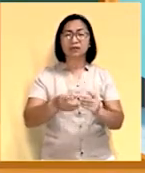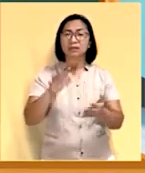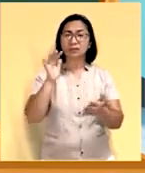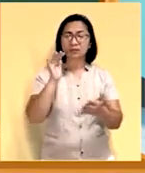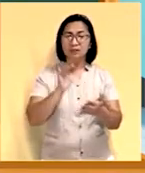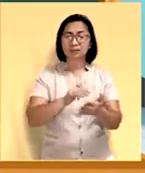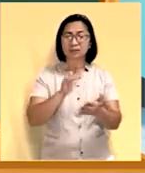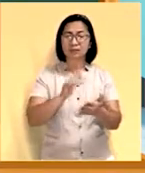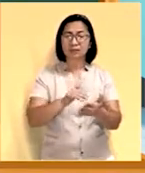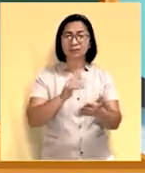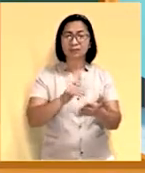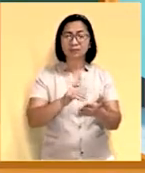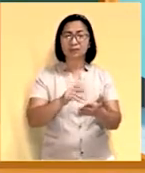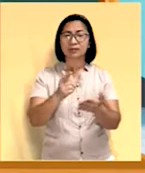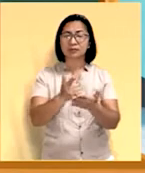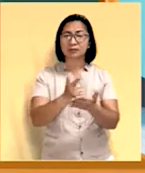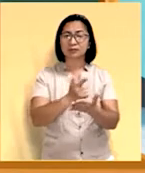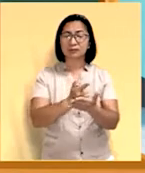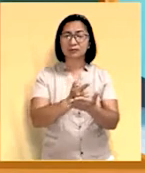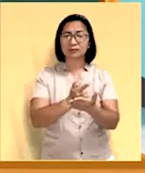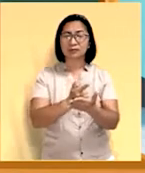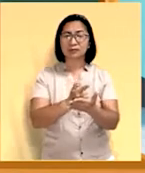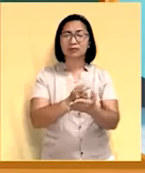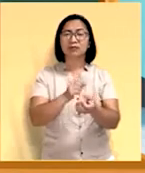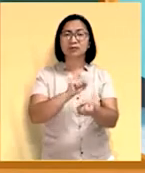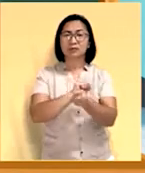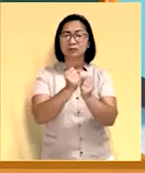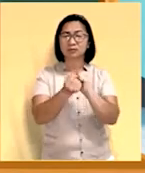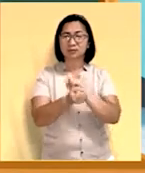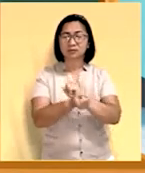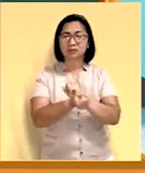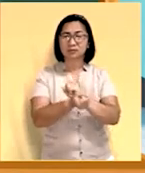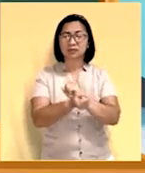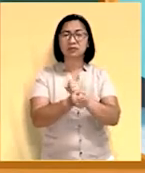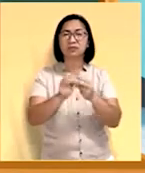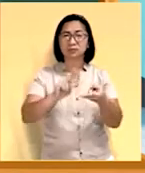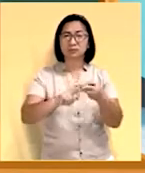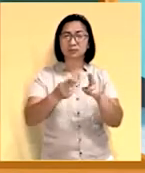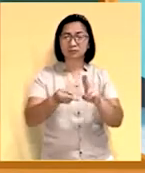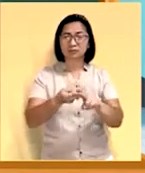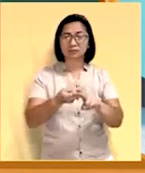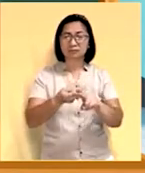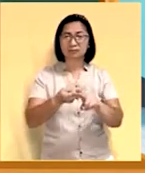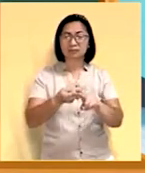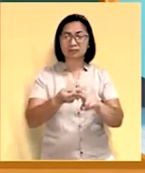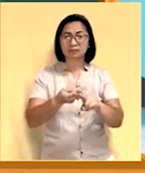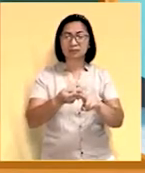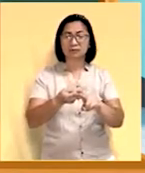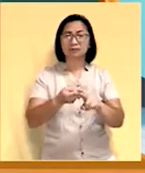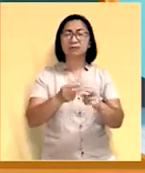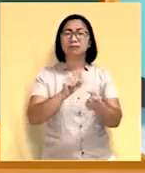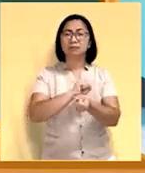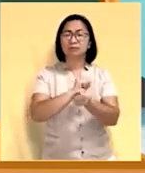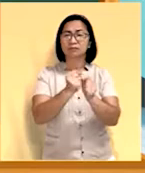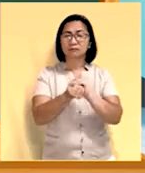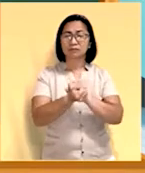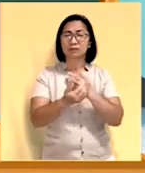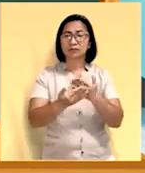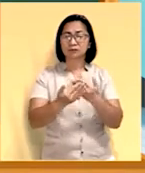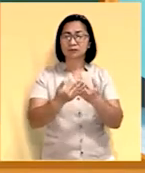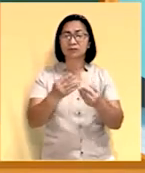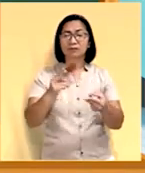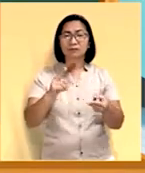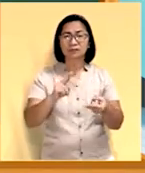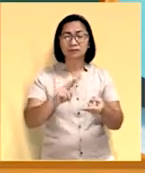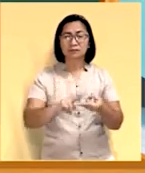nang napag-aralan sa nakaraang aralin ang tungkol sa pag-round off ng numbers. Sa